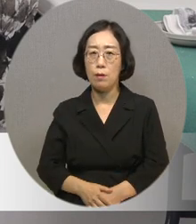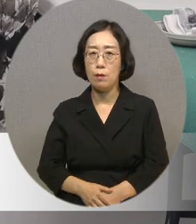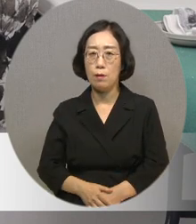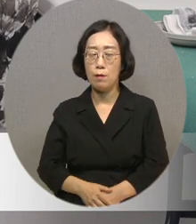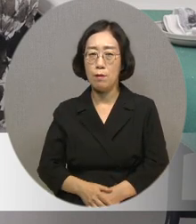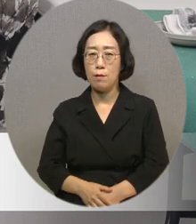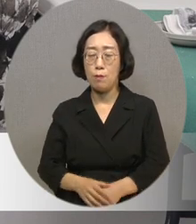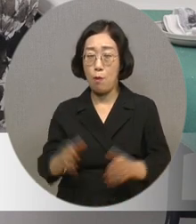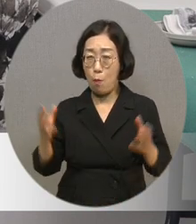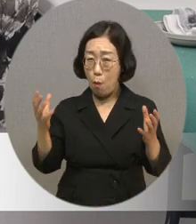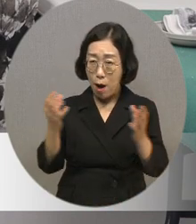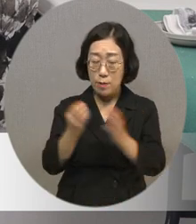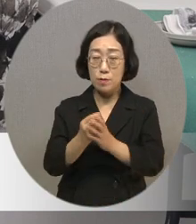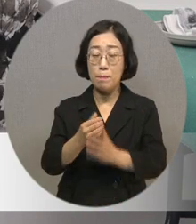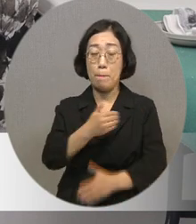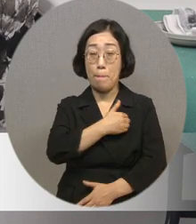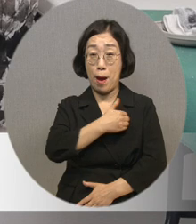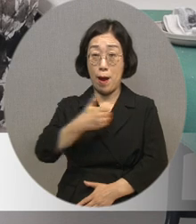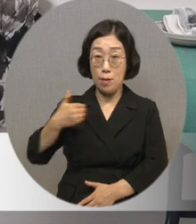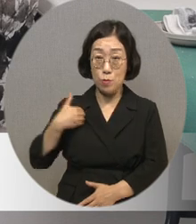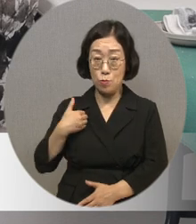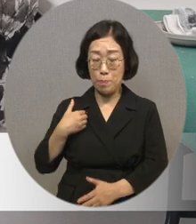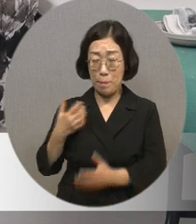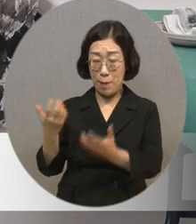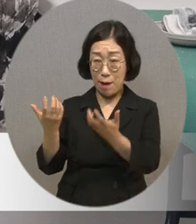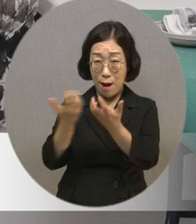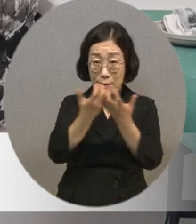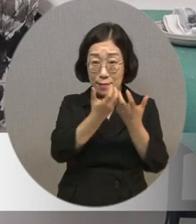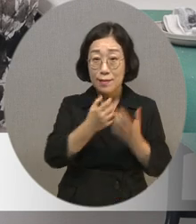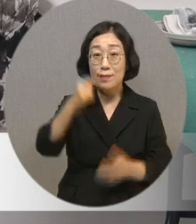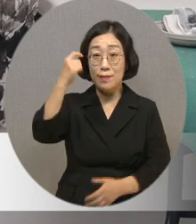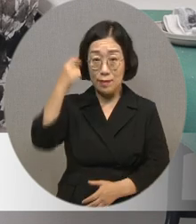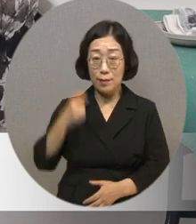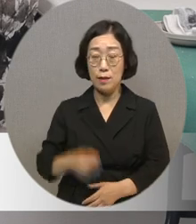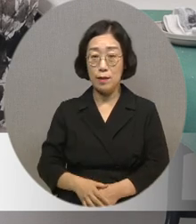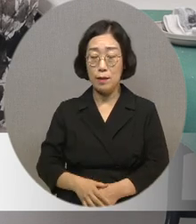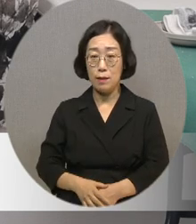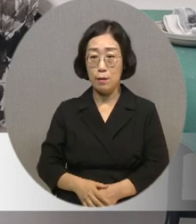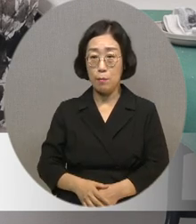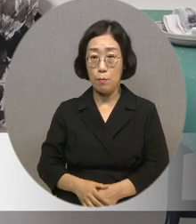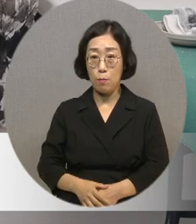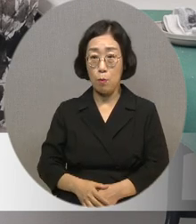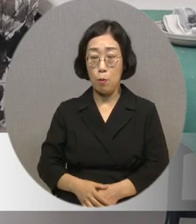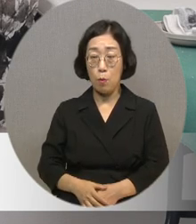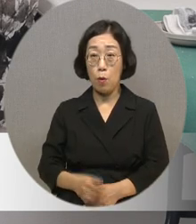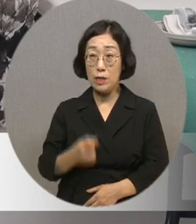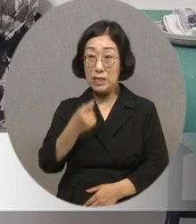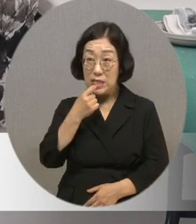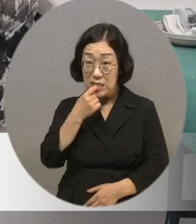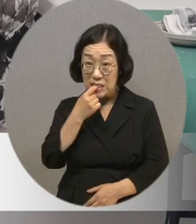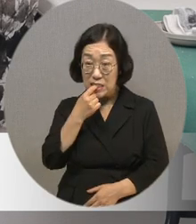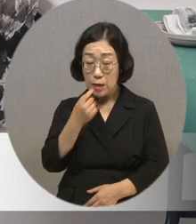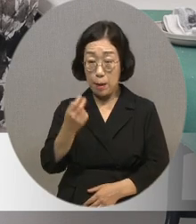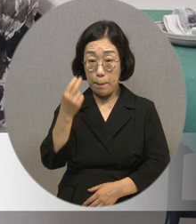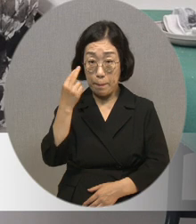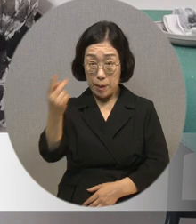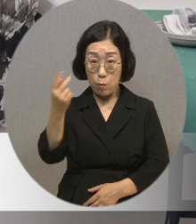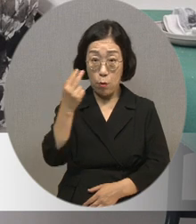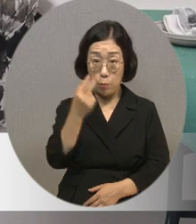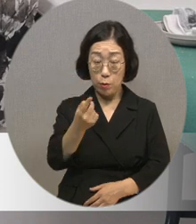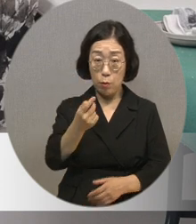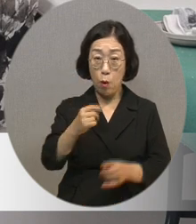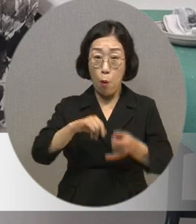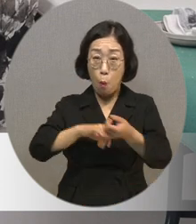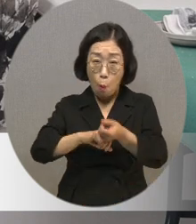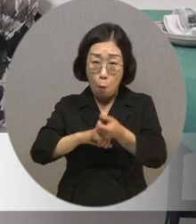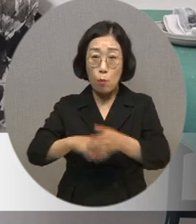벅차게 느껴지는 그림이 잘 그려진 그림이야. 뭐 여백이라고 그래가지고 여백을 뭐 동양 뭐는